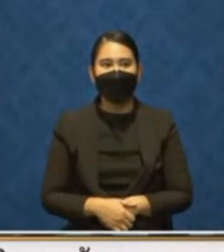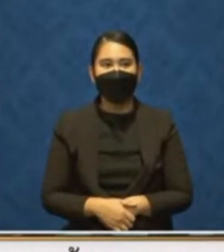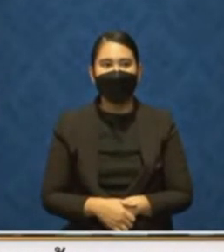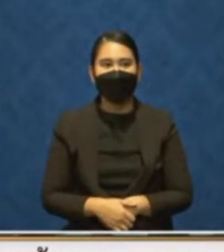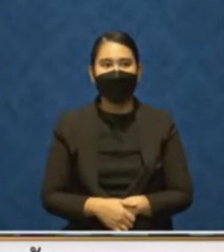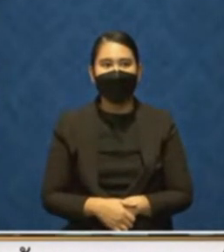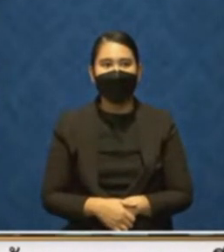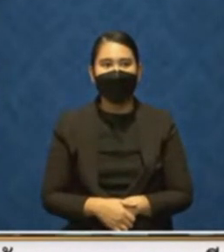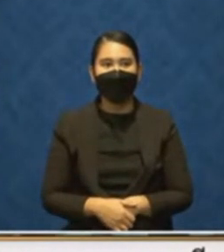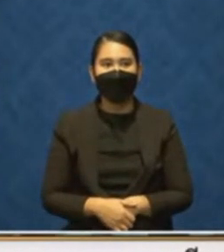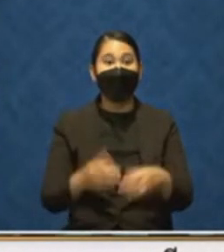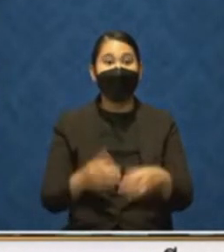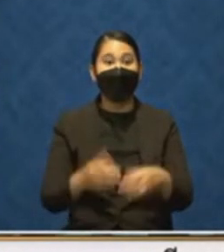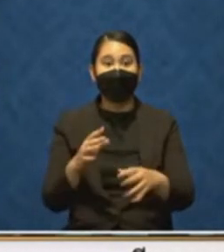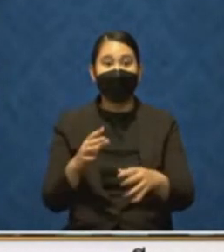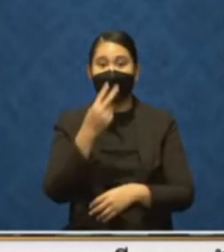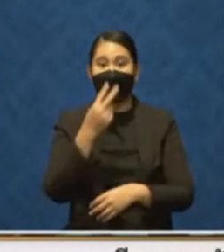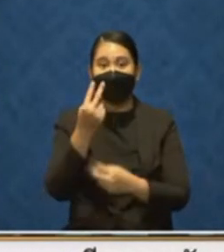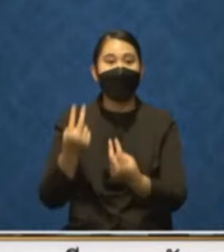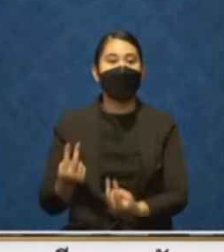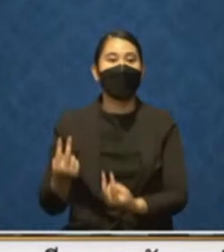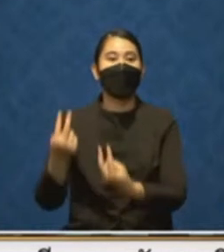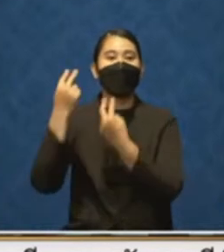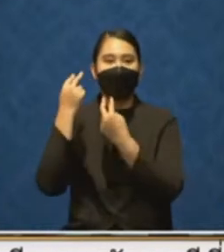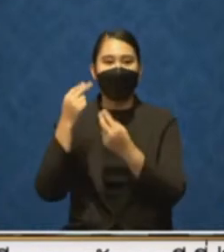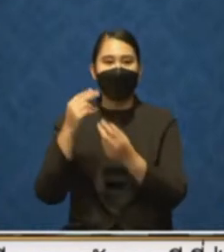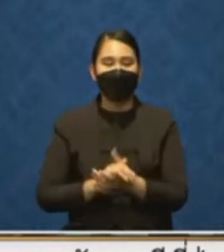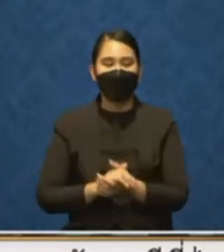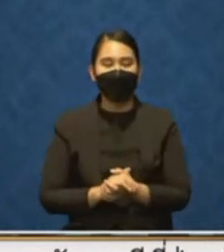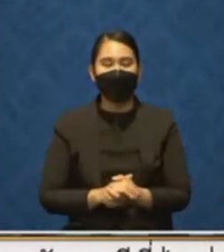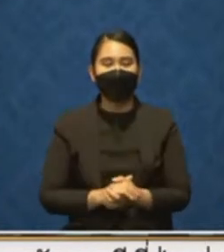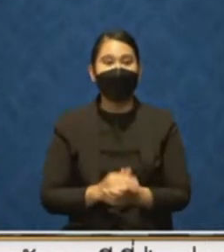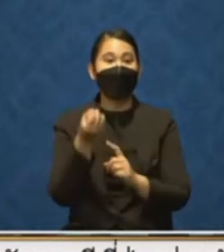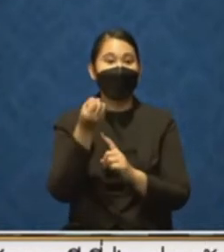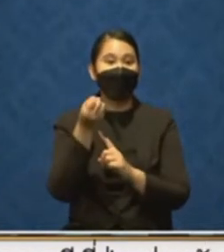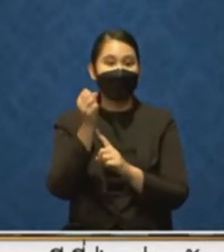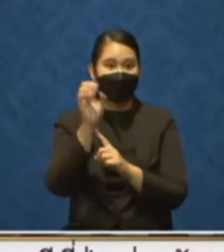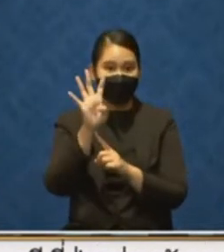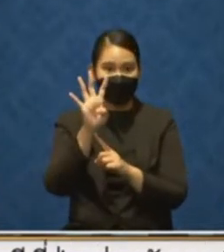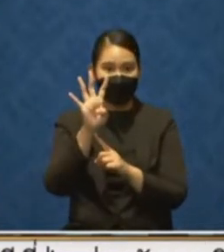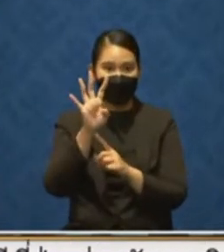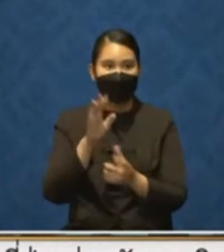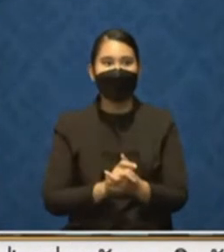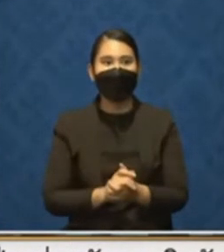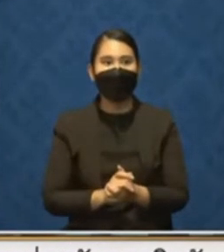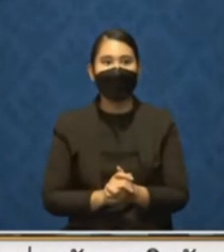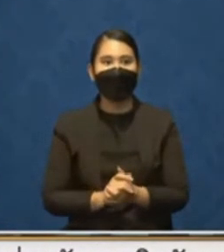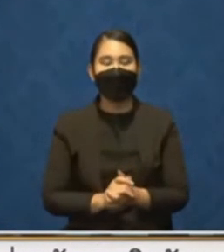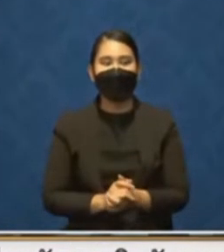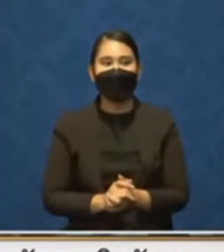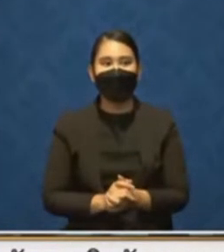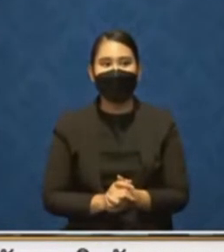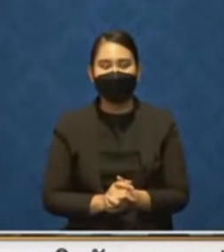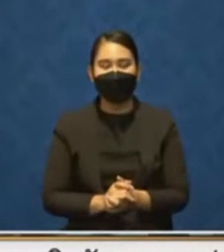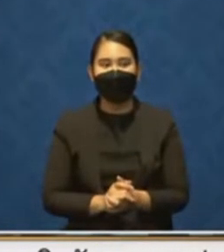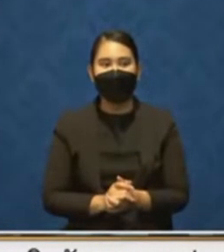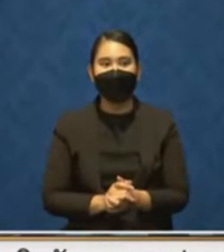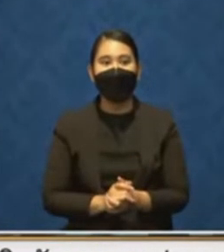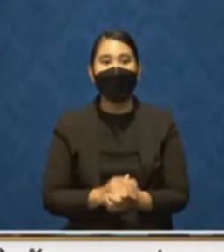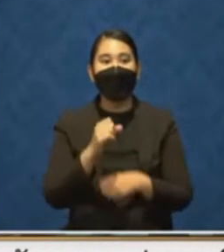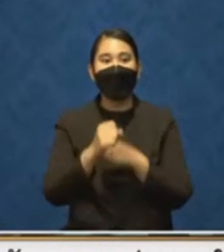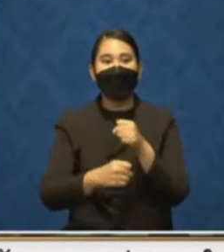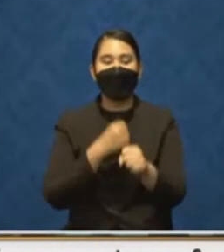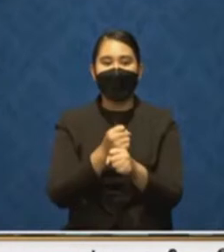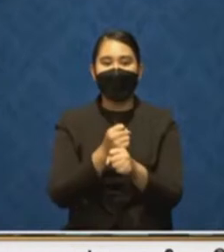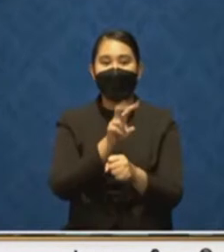ก็ย้อนไปดูย้อนหลังครับอยู่กราฟิกที่ 14จะเห็นได้เลยนะครับว่าที่ 6สอง